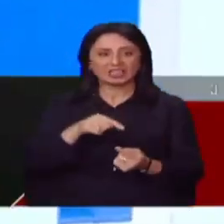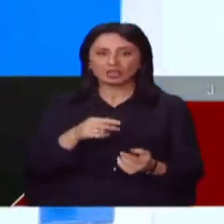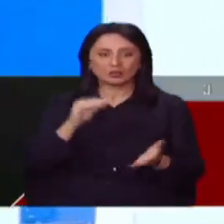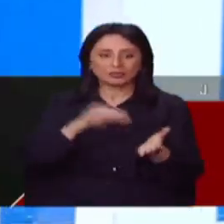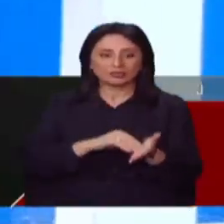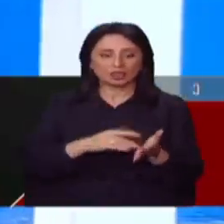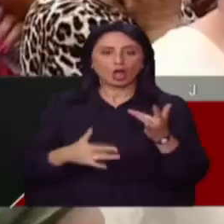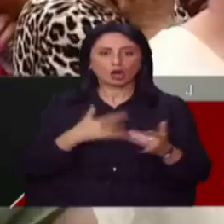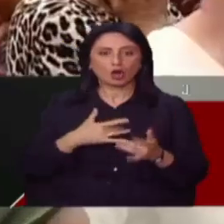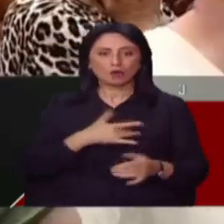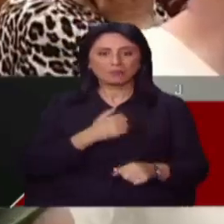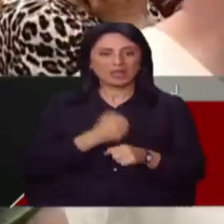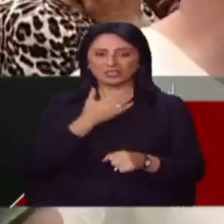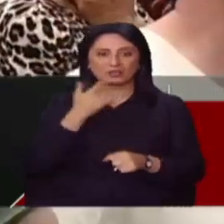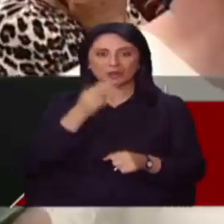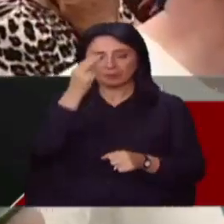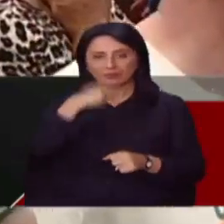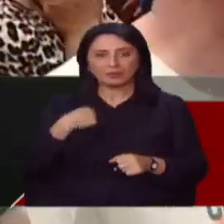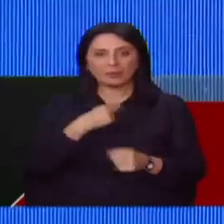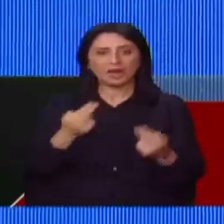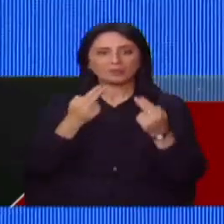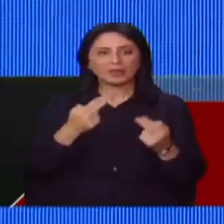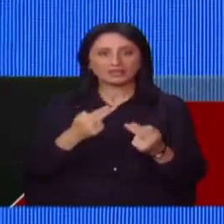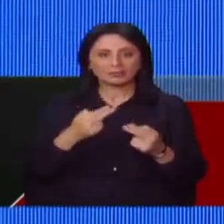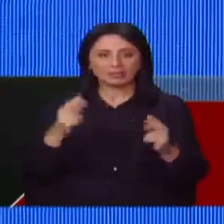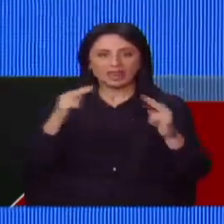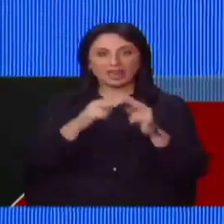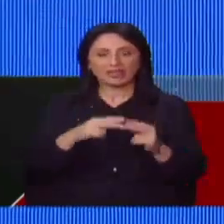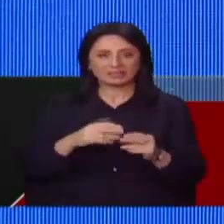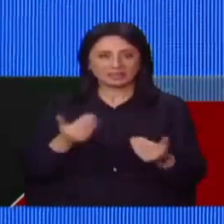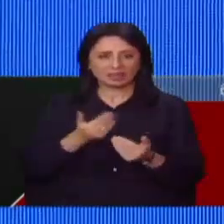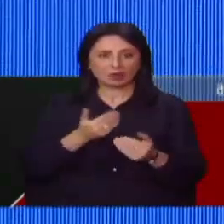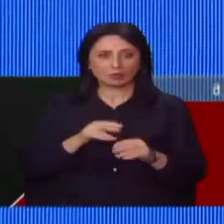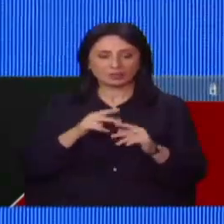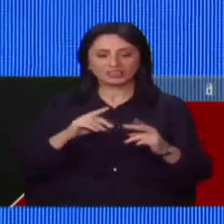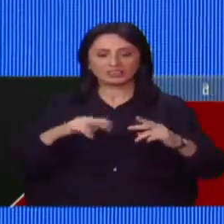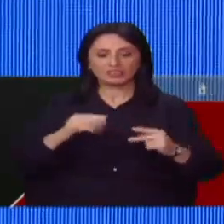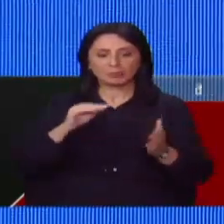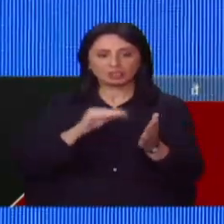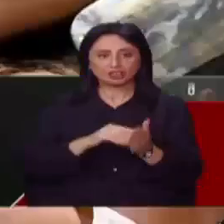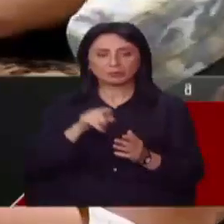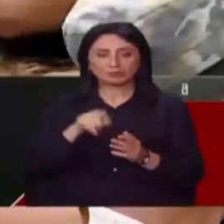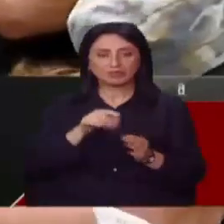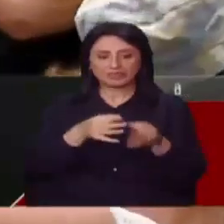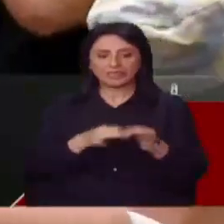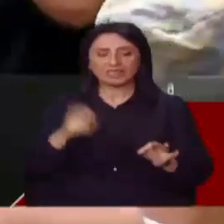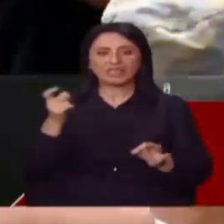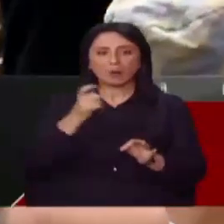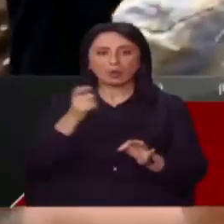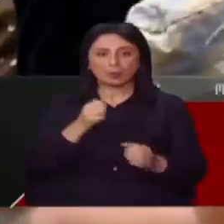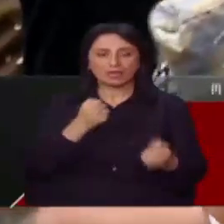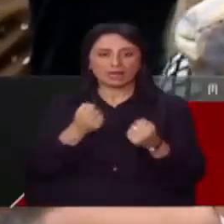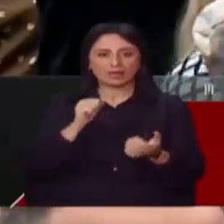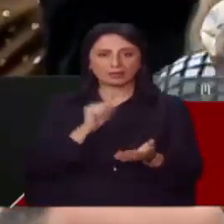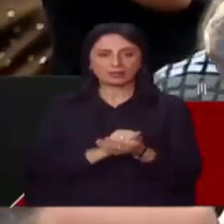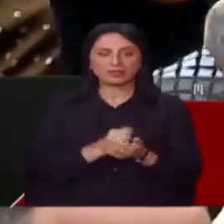არასახავს იმ როლს, რომელსაც მართლმადიდებელი ეკლესია ქვეყნის ცხოვრებაში ასრულებს. ცვლილებების შეტანა კი მის დამოუკიდებლობას